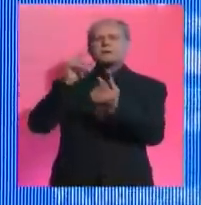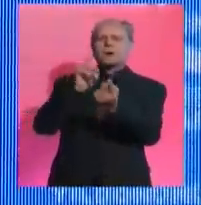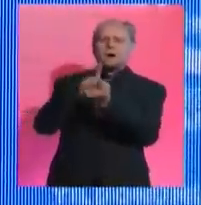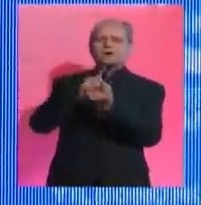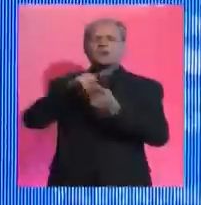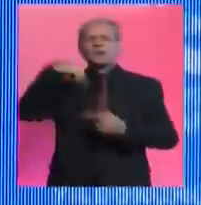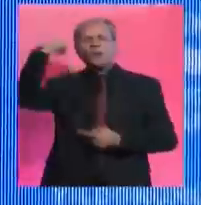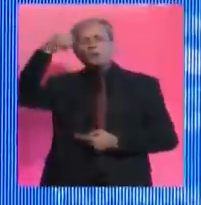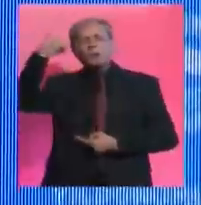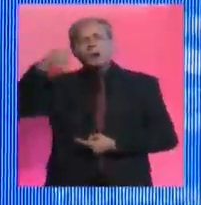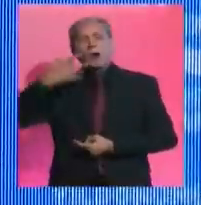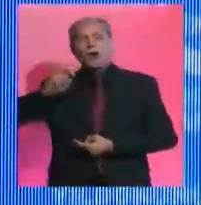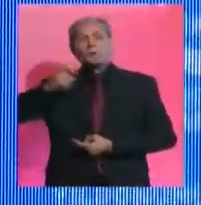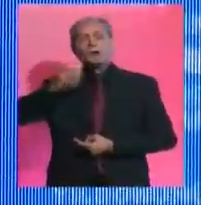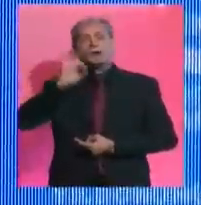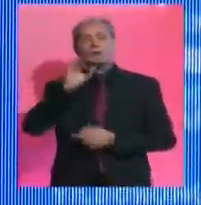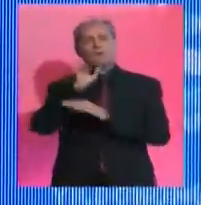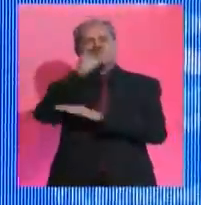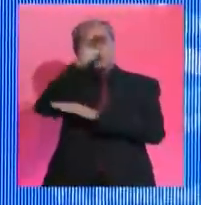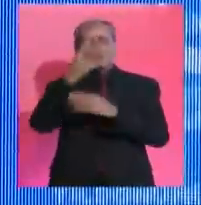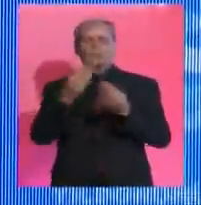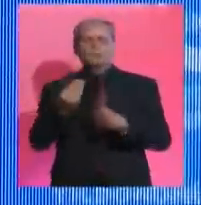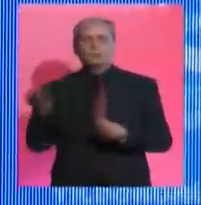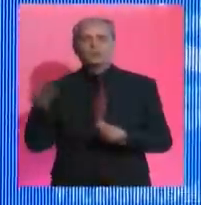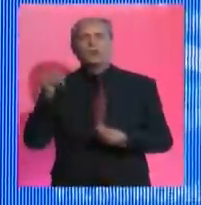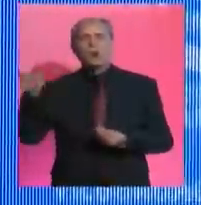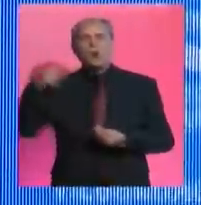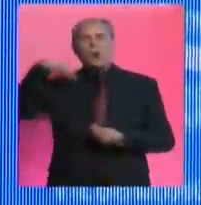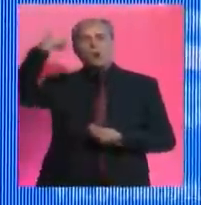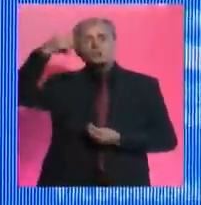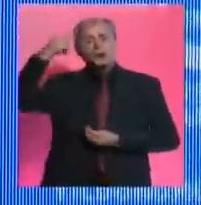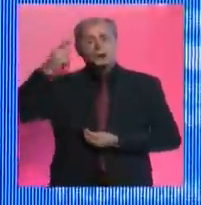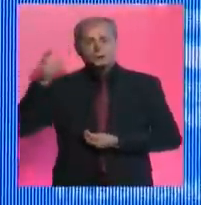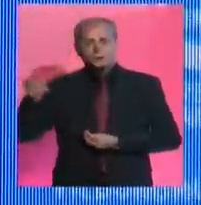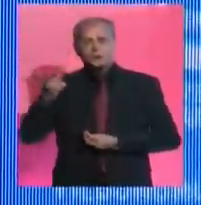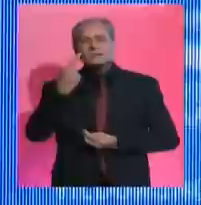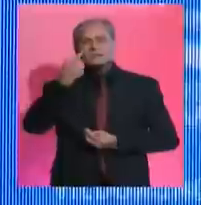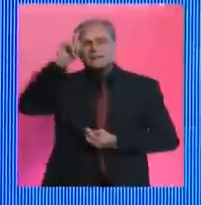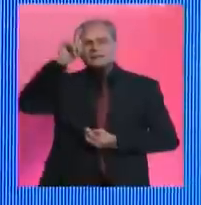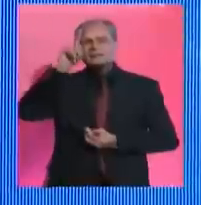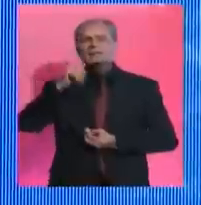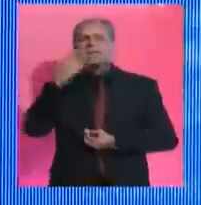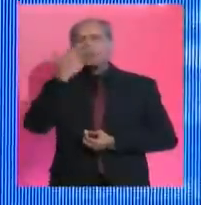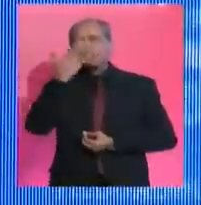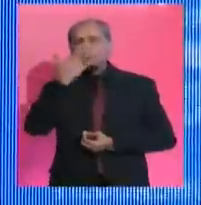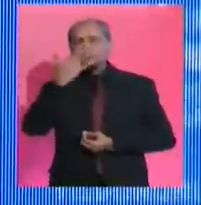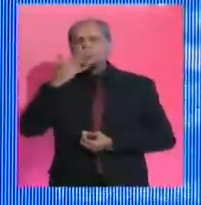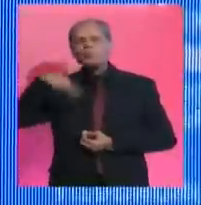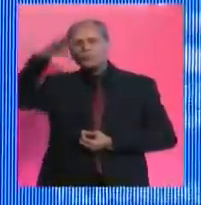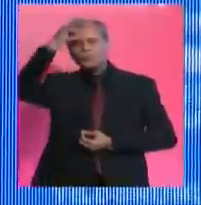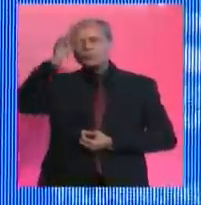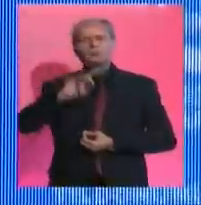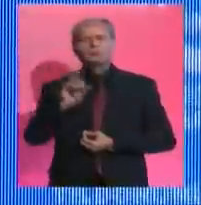Erbakan hocası olarak yaşamını sürdürdüğü onun hocalığı sadece bir akademik ünvan